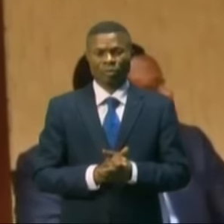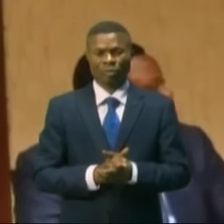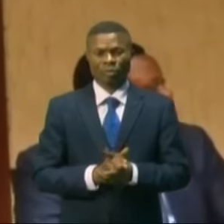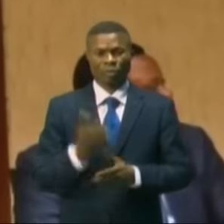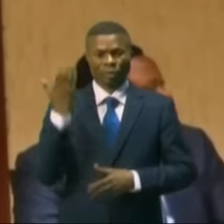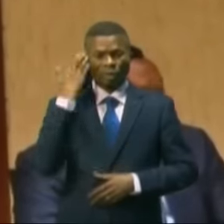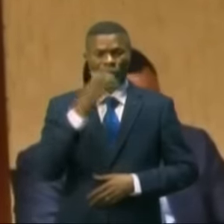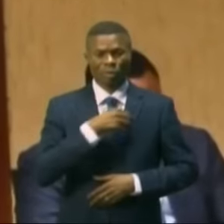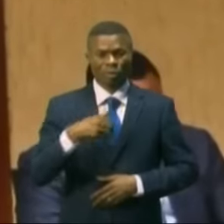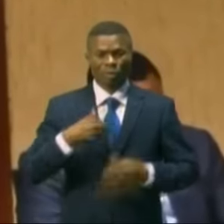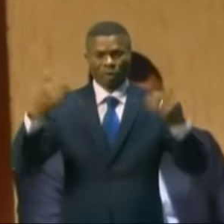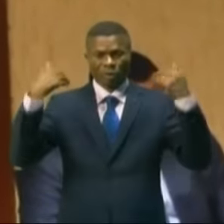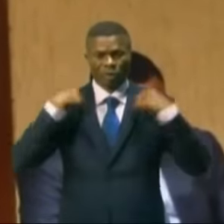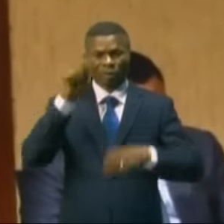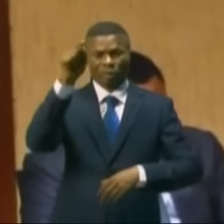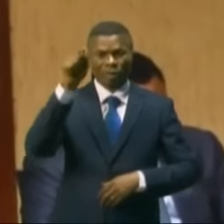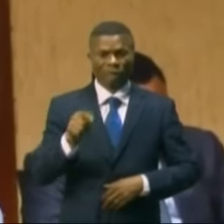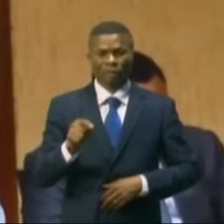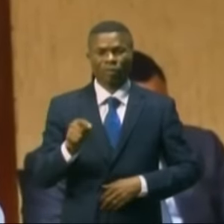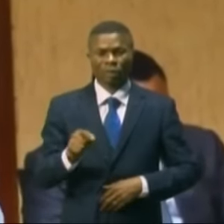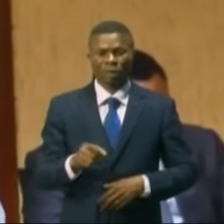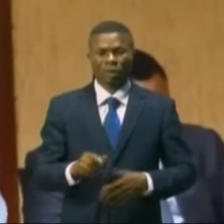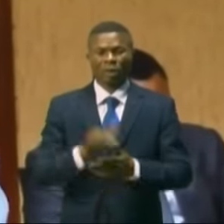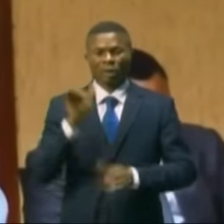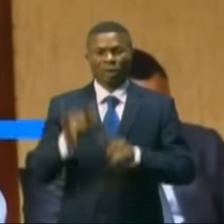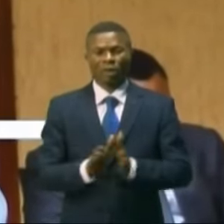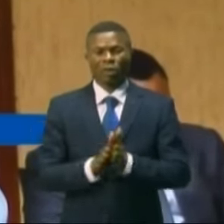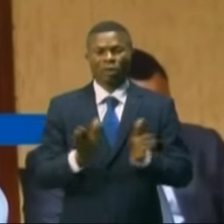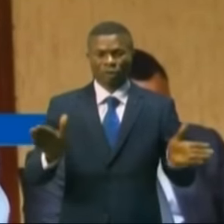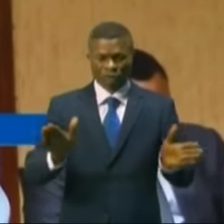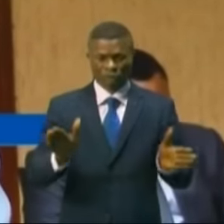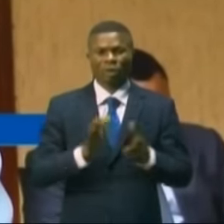mesdames et messieurs les chefs de division, monsieur le secrétaire général,